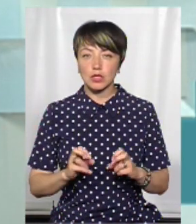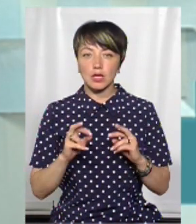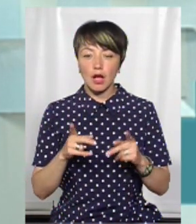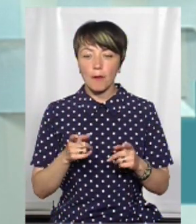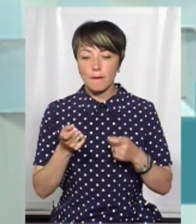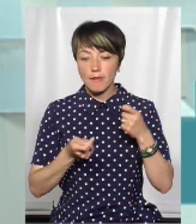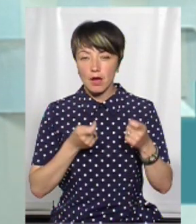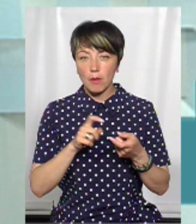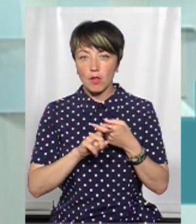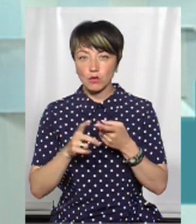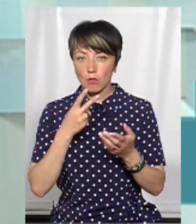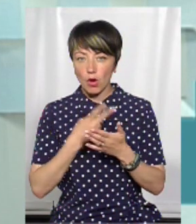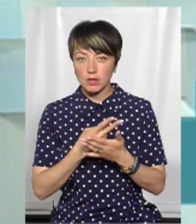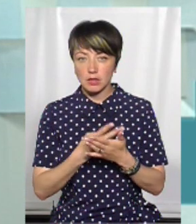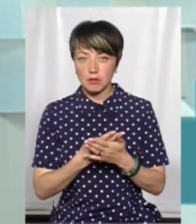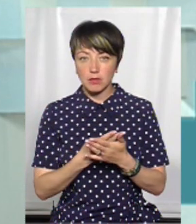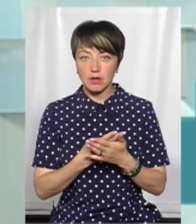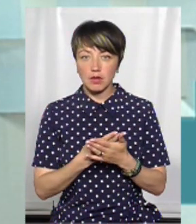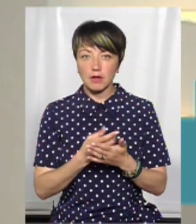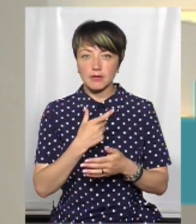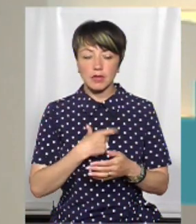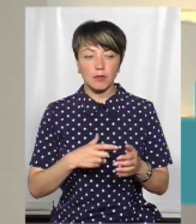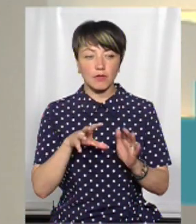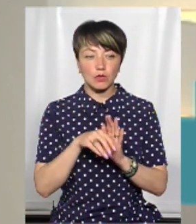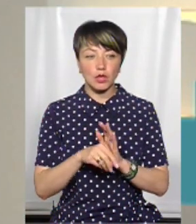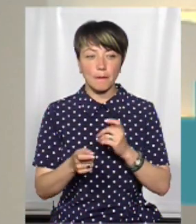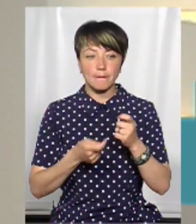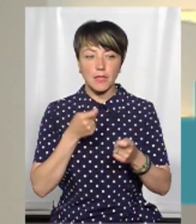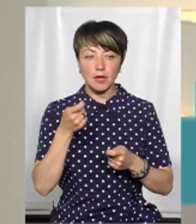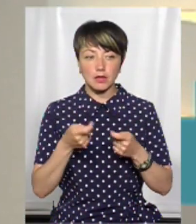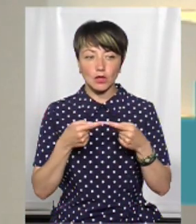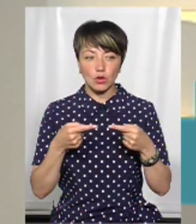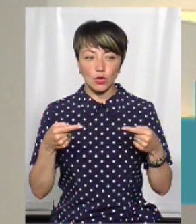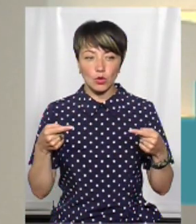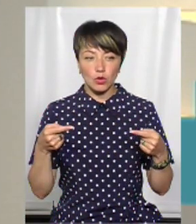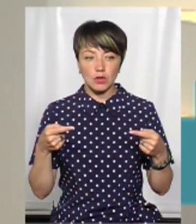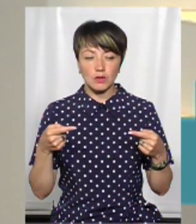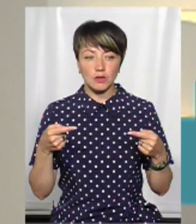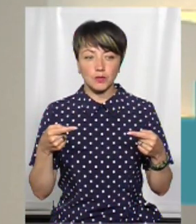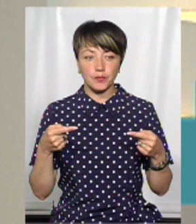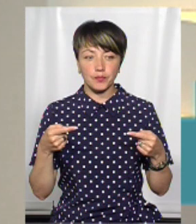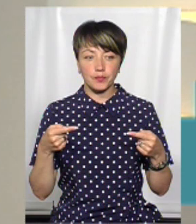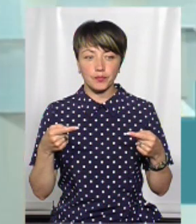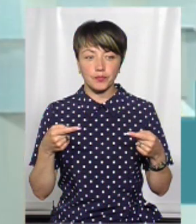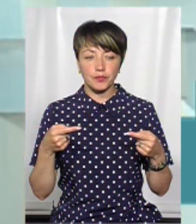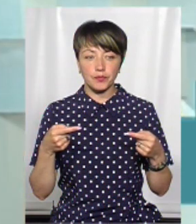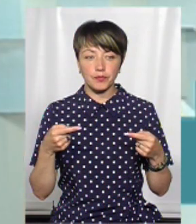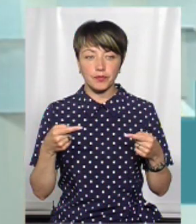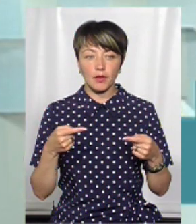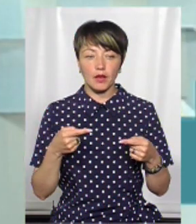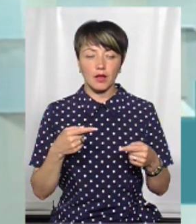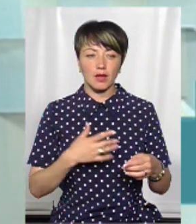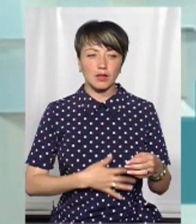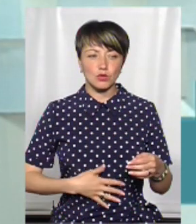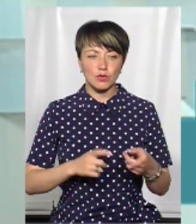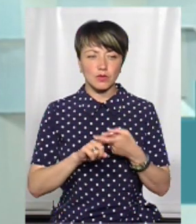по мікробіологічним показникам, а вони в себе включають і бактеріологію, і індекс лактозопозитивних кишкових